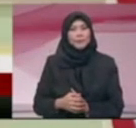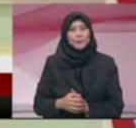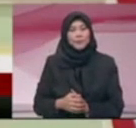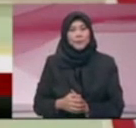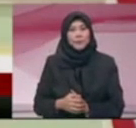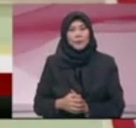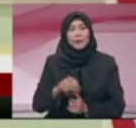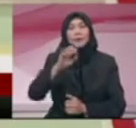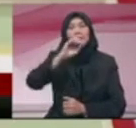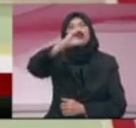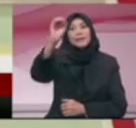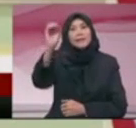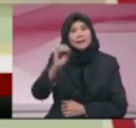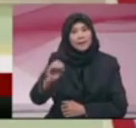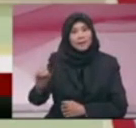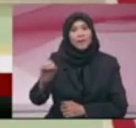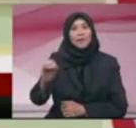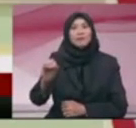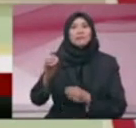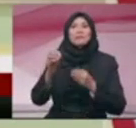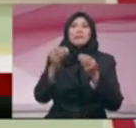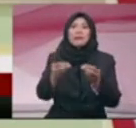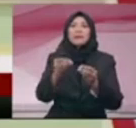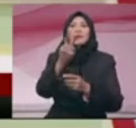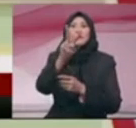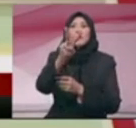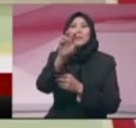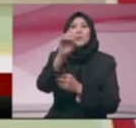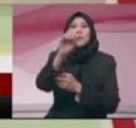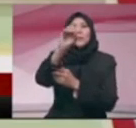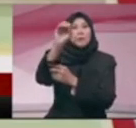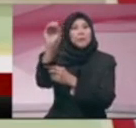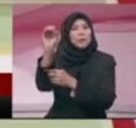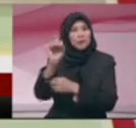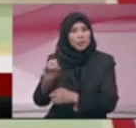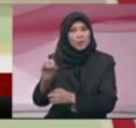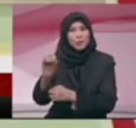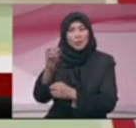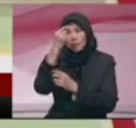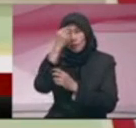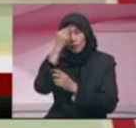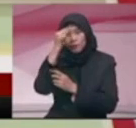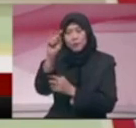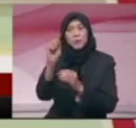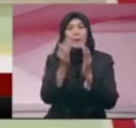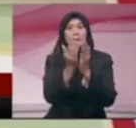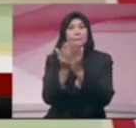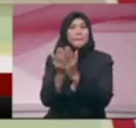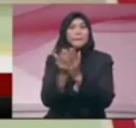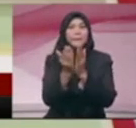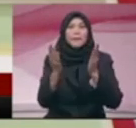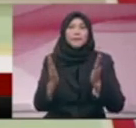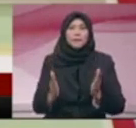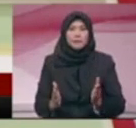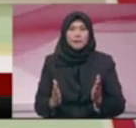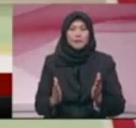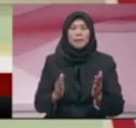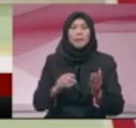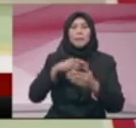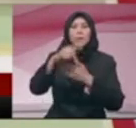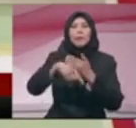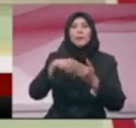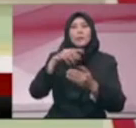Diskaun 20% juga diberikan kepada pelajar melalui program